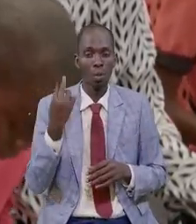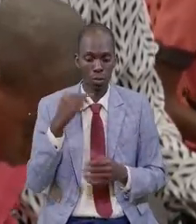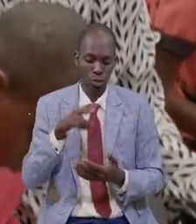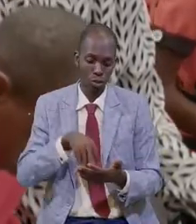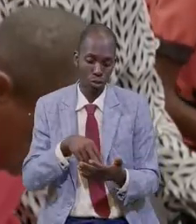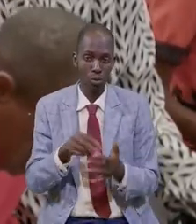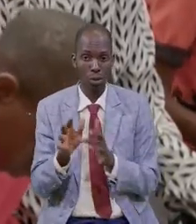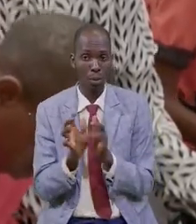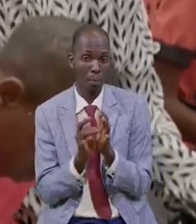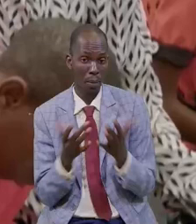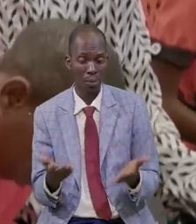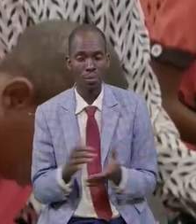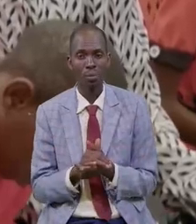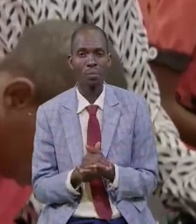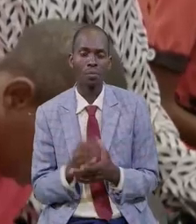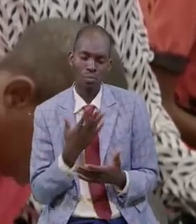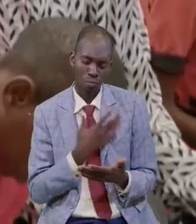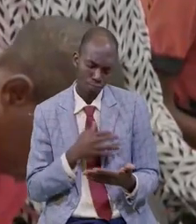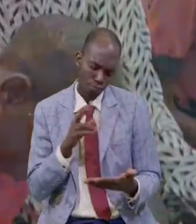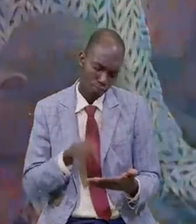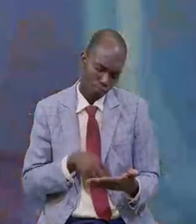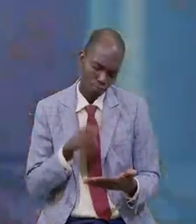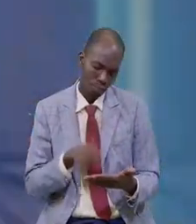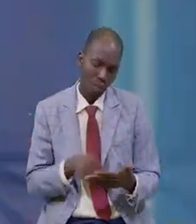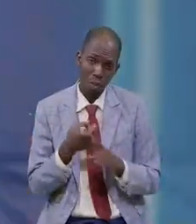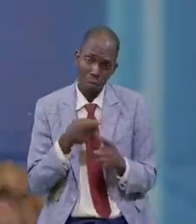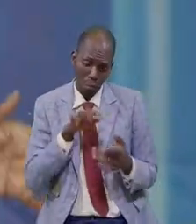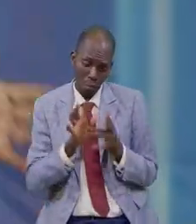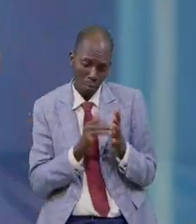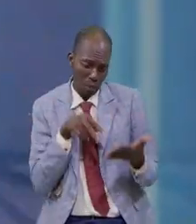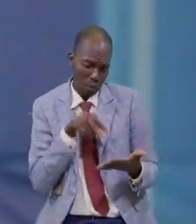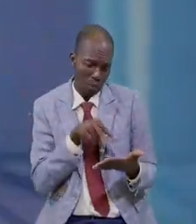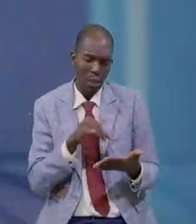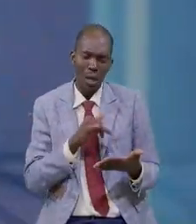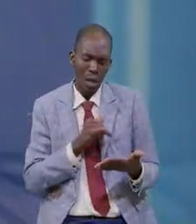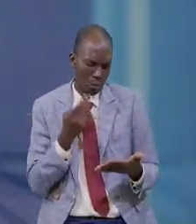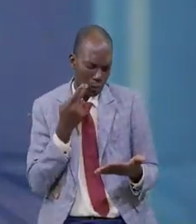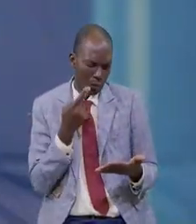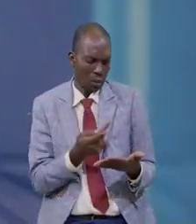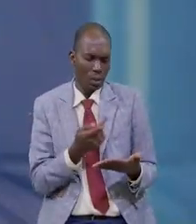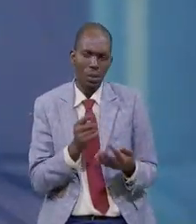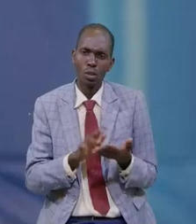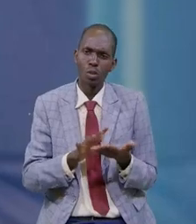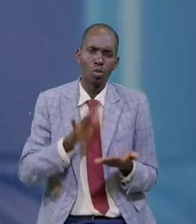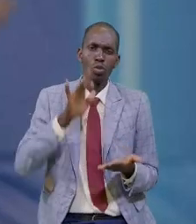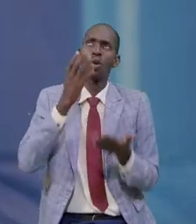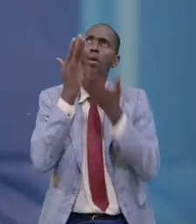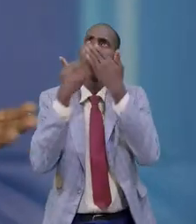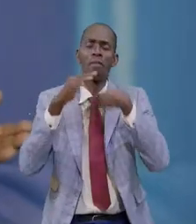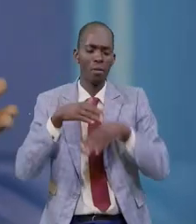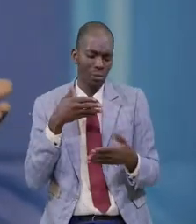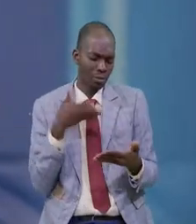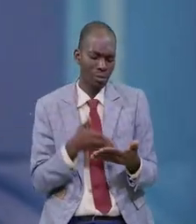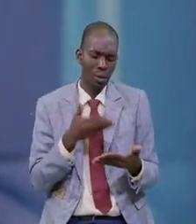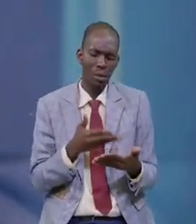la bible et je vois les gloires du ciel et je vois les tourments de l'enfer